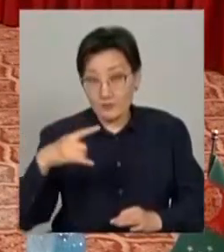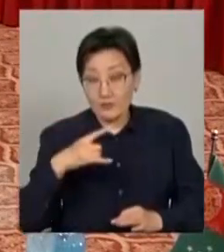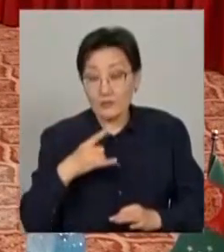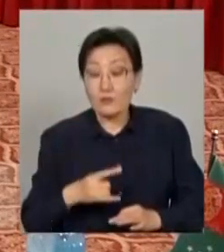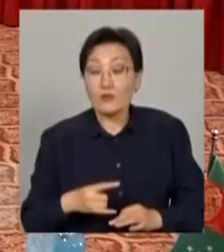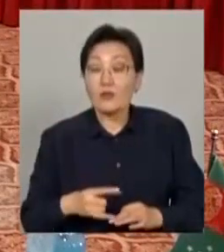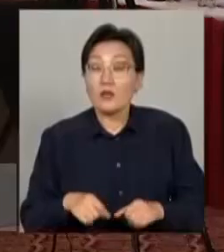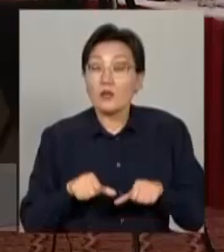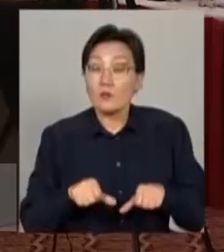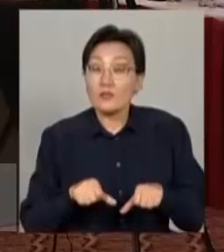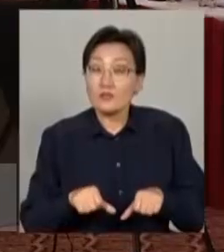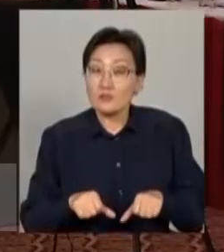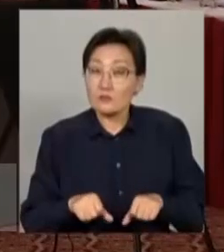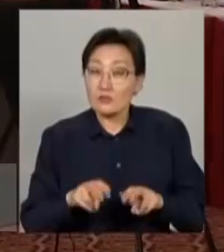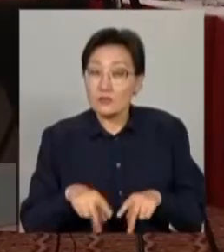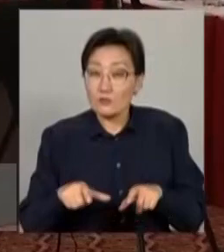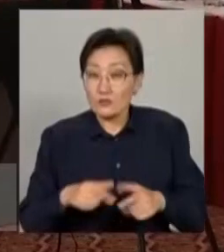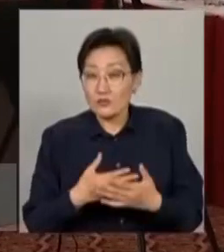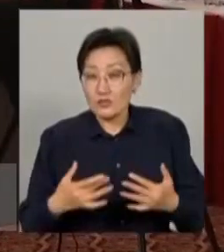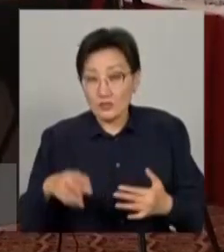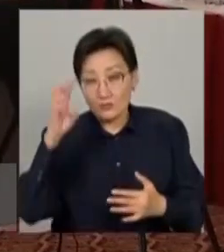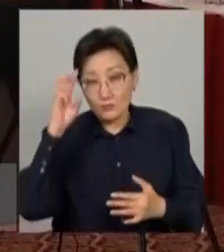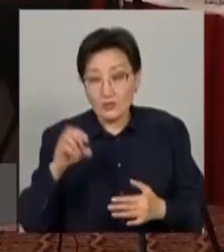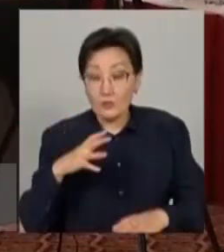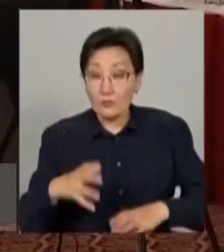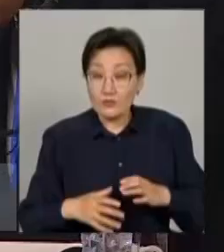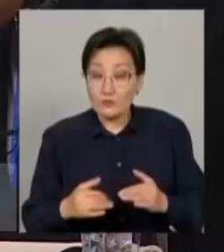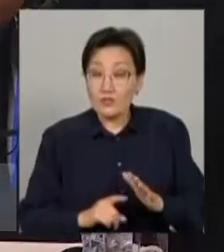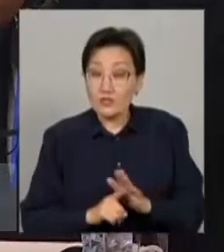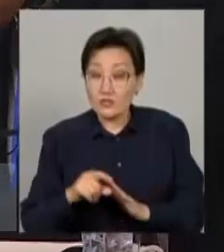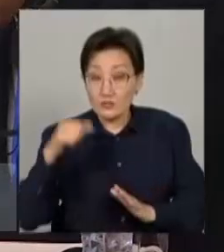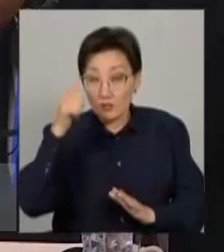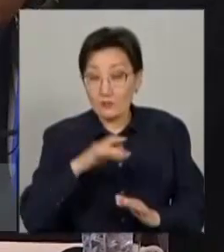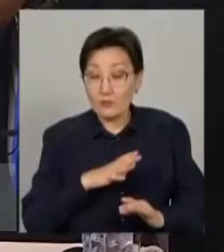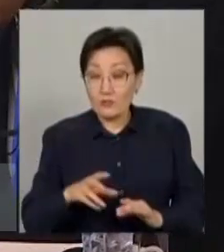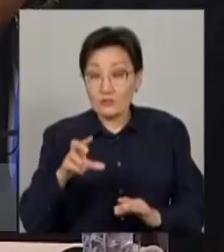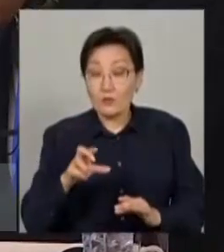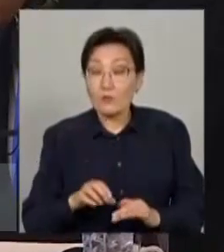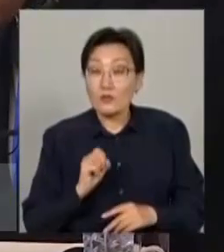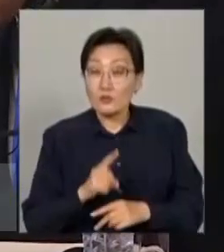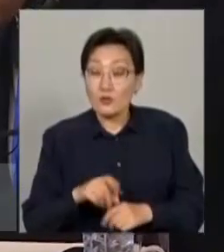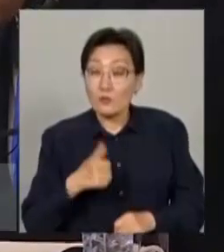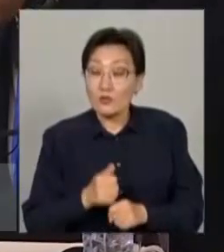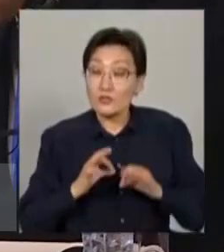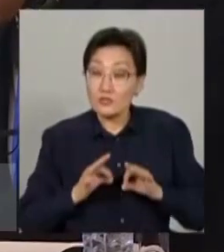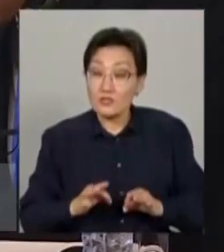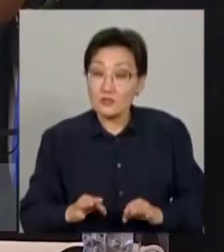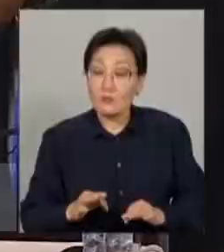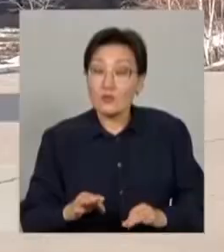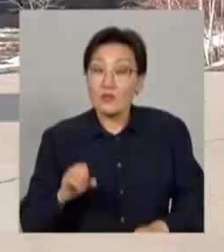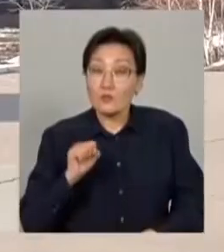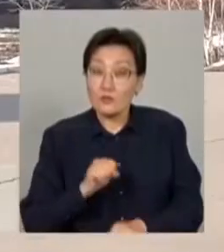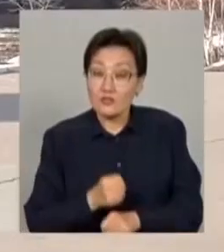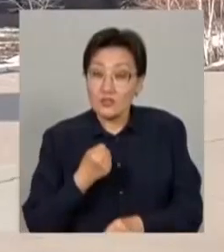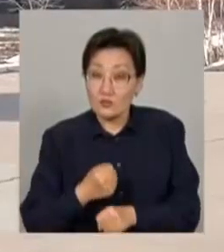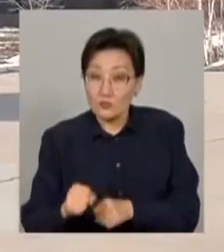правам человека, судьи, адвокаты из различных стран мира. Напомню, в начале года глава государства поручил генпрокуратуре искоренить